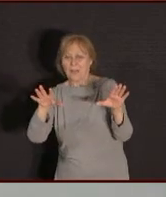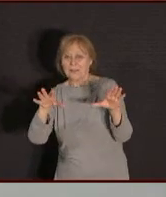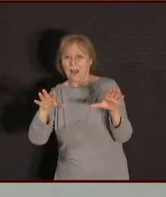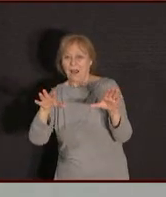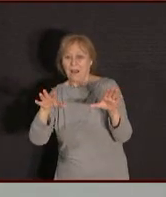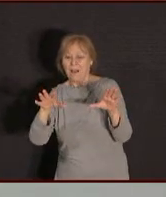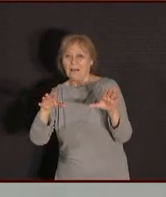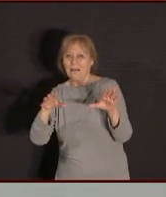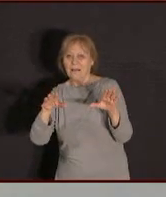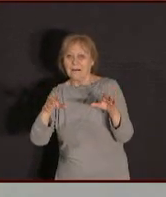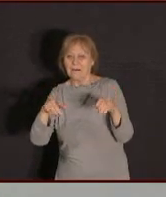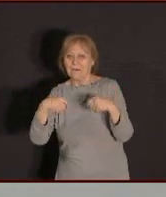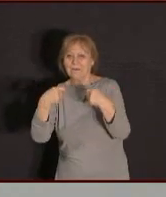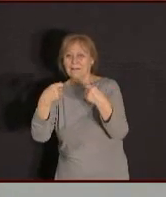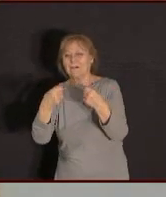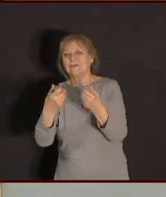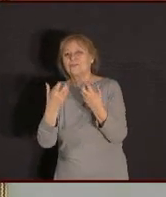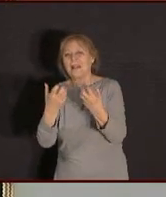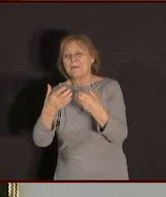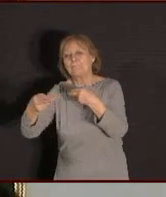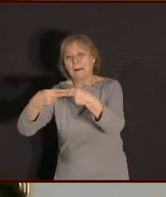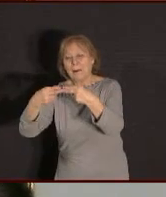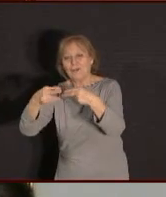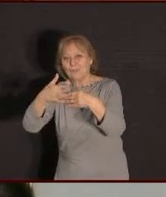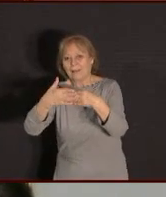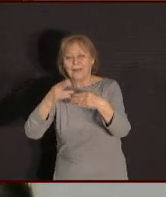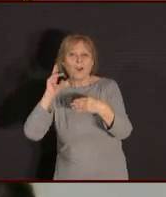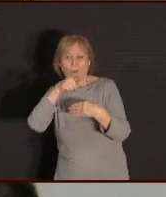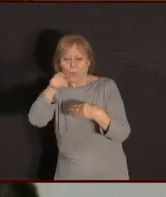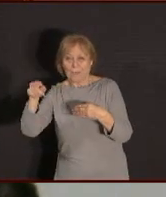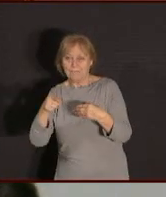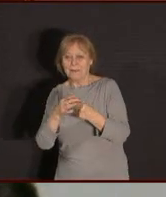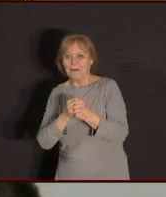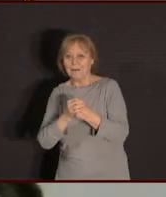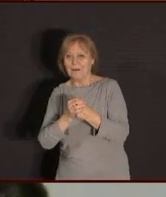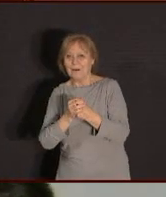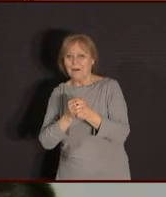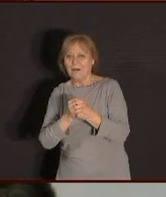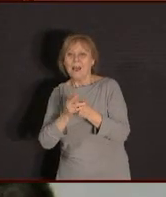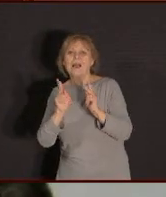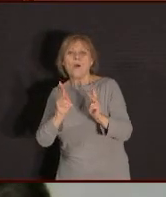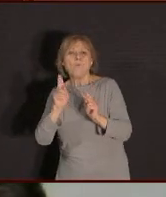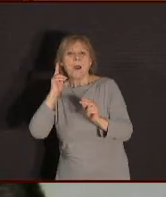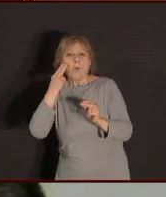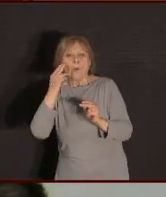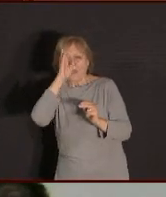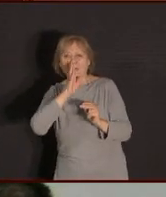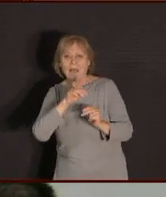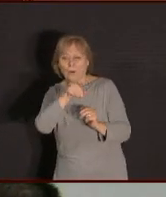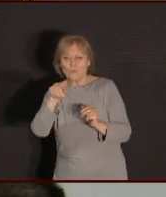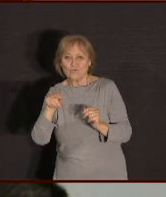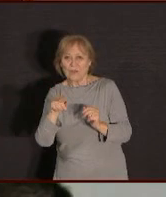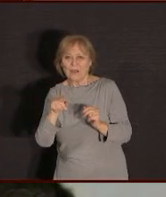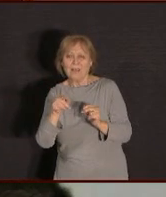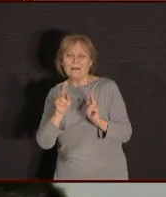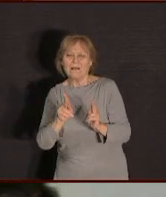na nek način jim približati. Koliko ve samo dobri Bog, kako pa gluhi in naglušni, kako naj